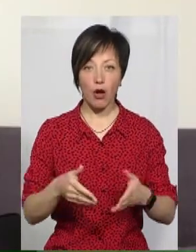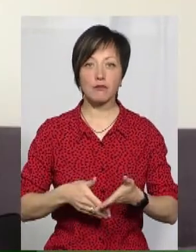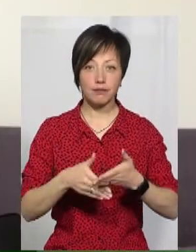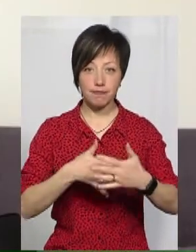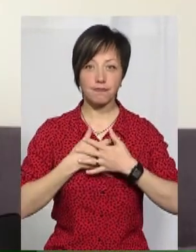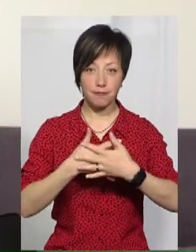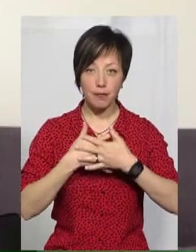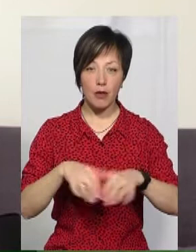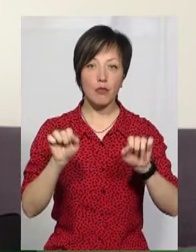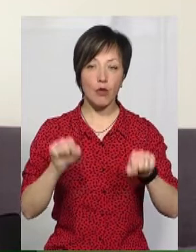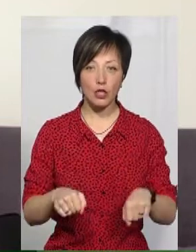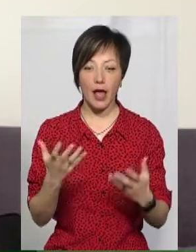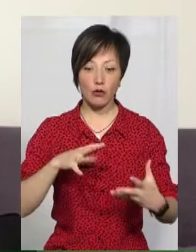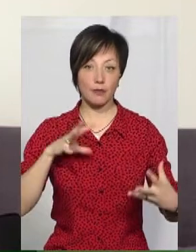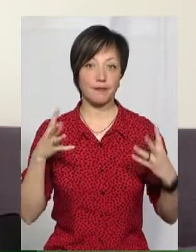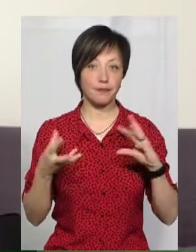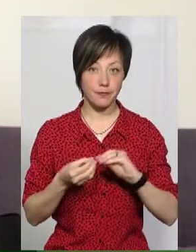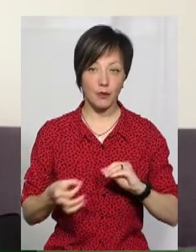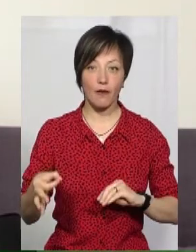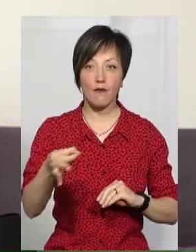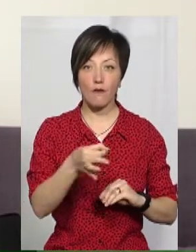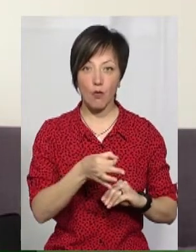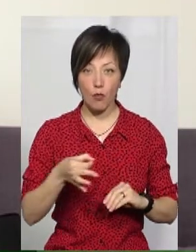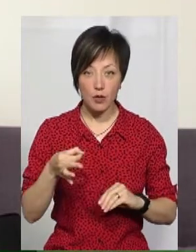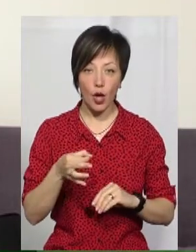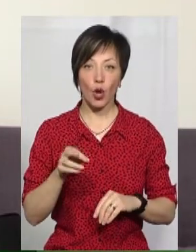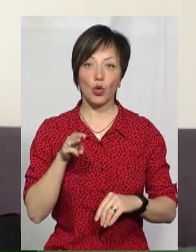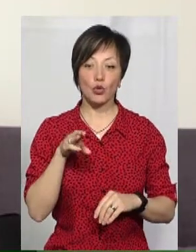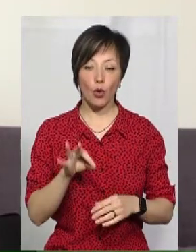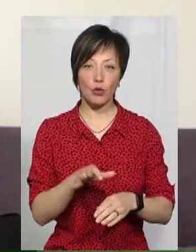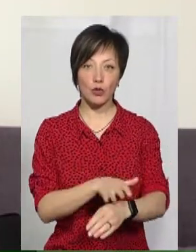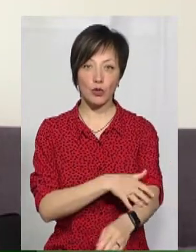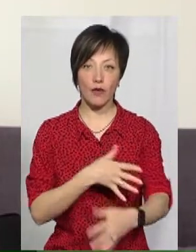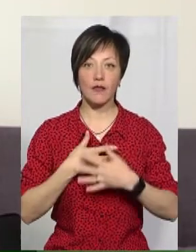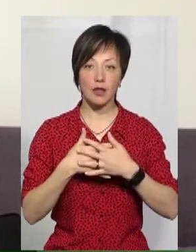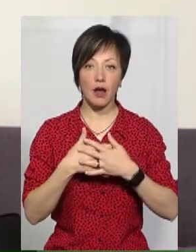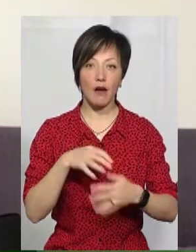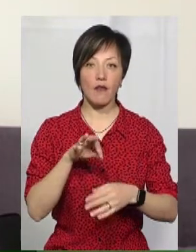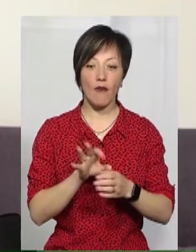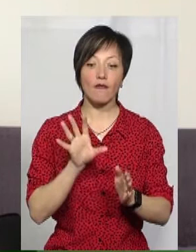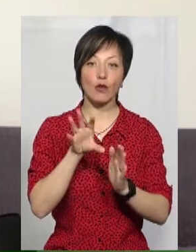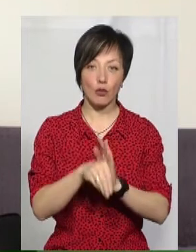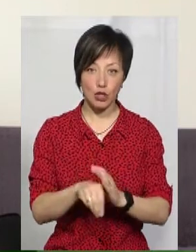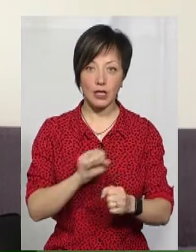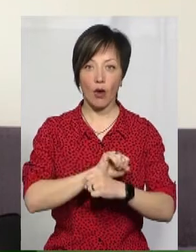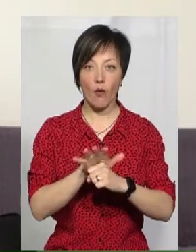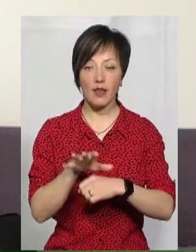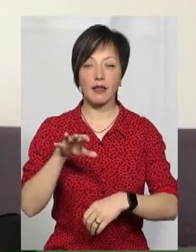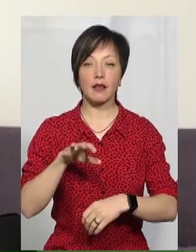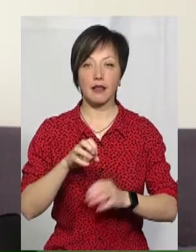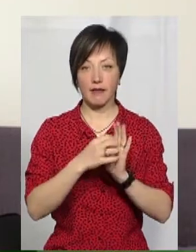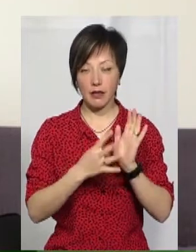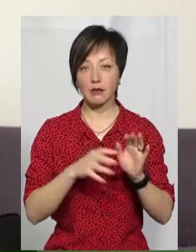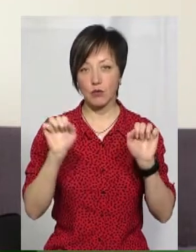підсумовувати кількість апаратів в області, то продовжену вентиляцію для хворих, в тому числі і з COVID-19, можна